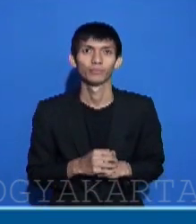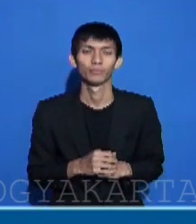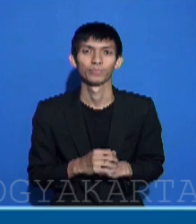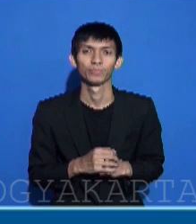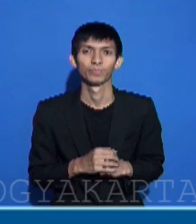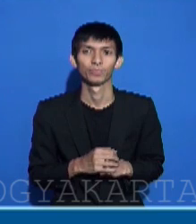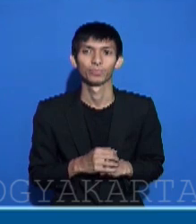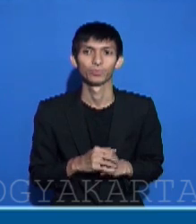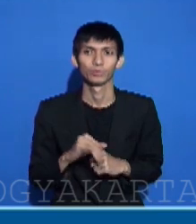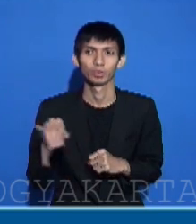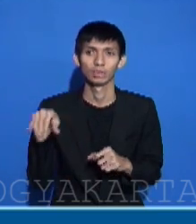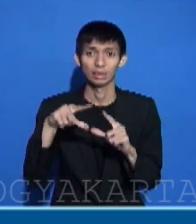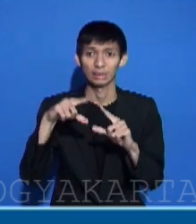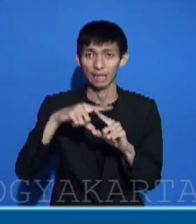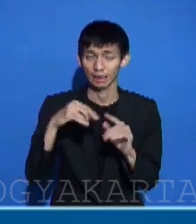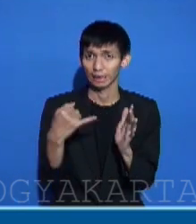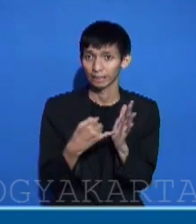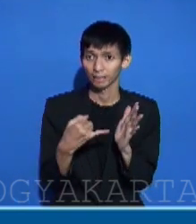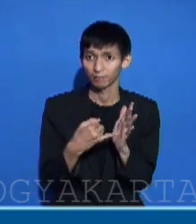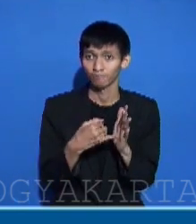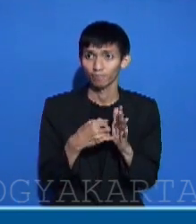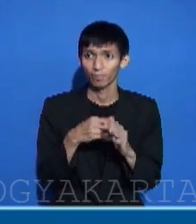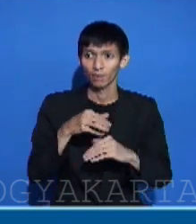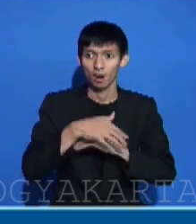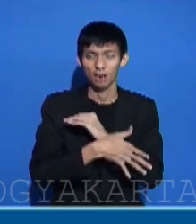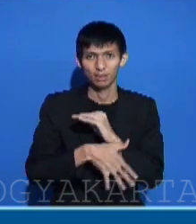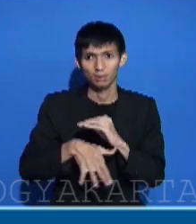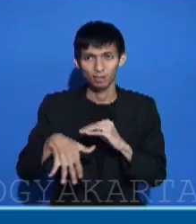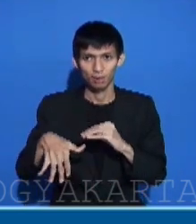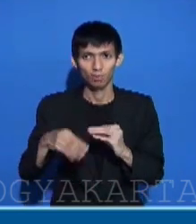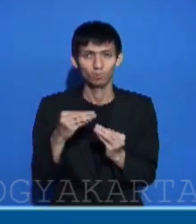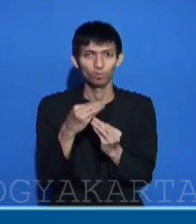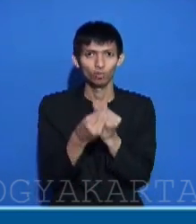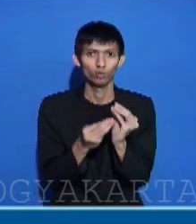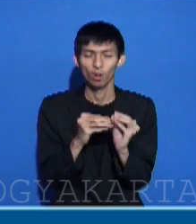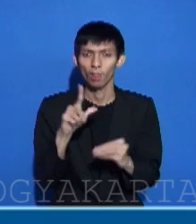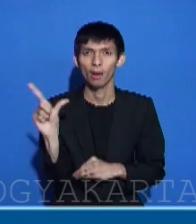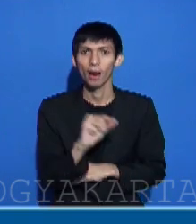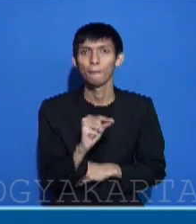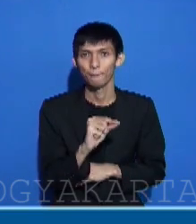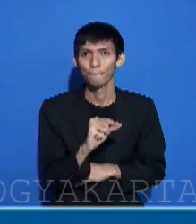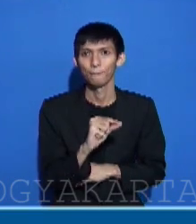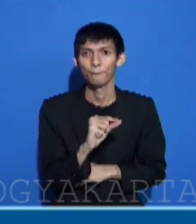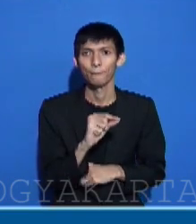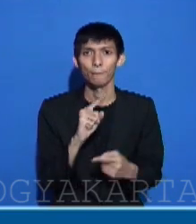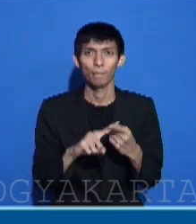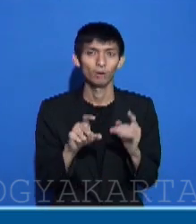ingangonten Inting oy widu men jangkep sanget inwisipun